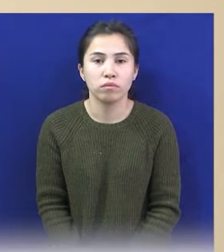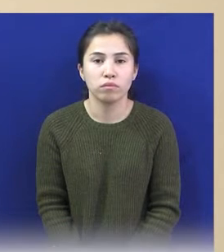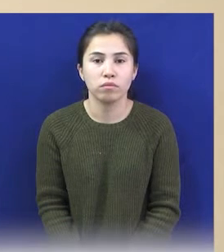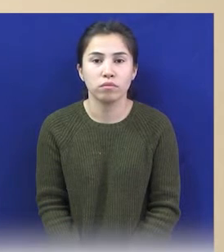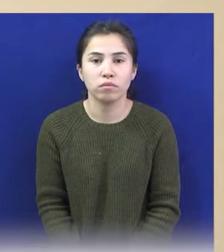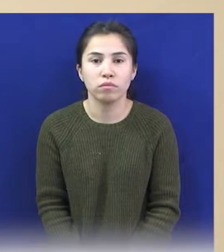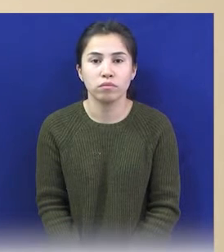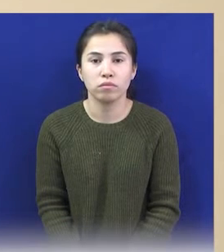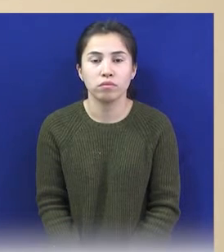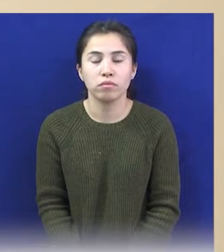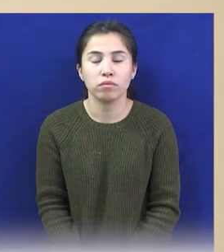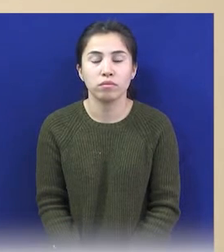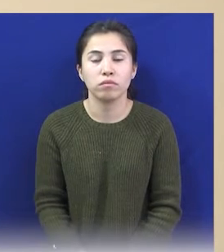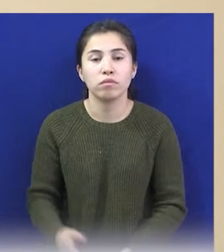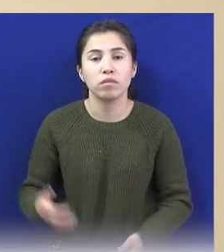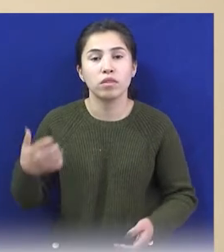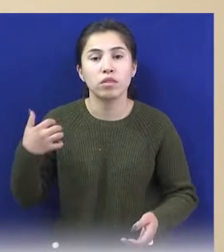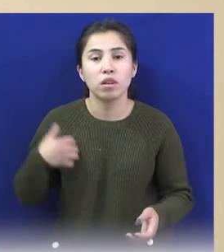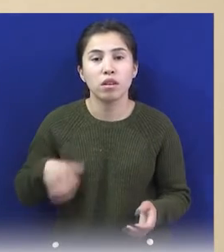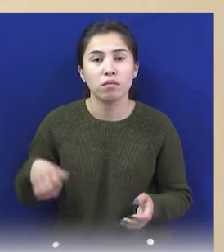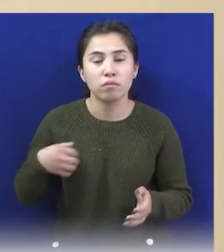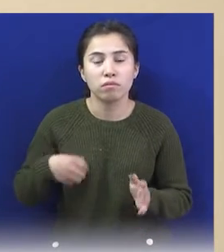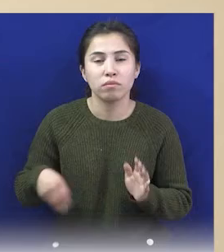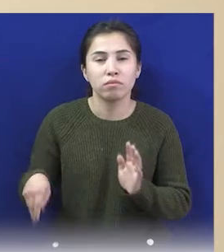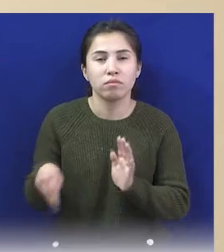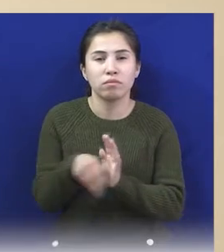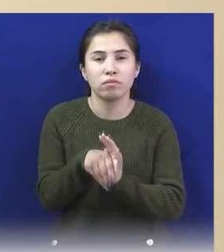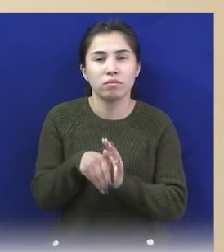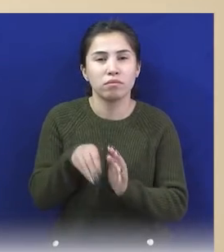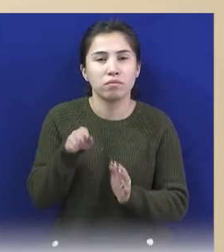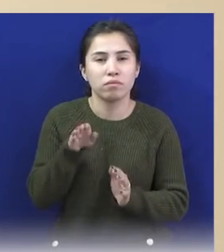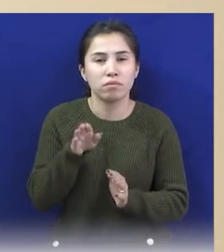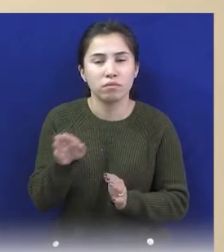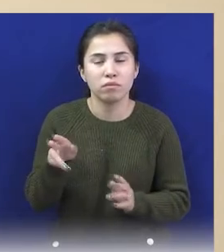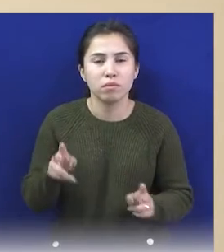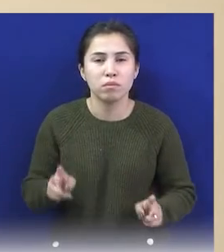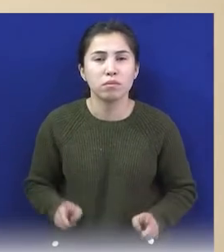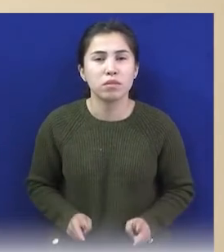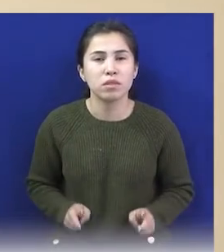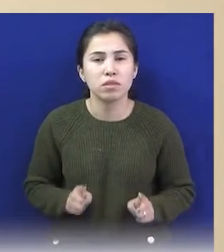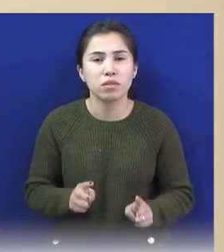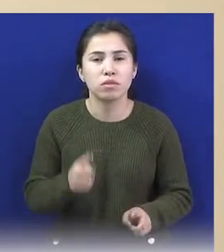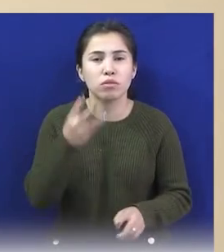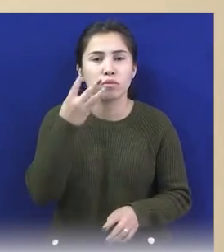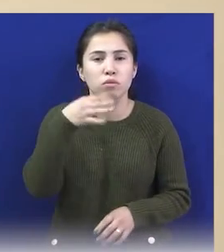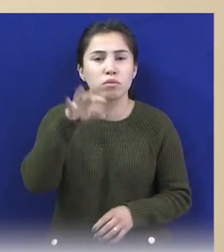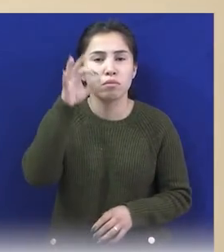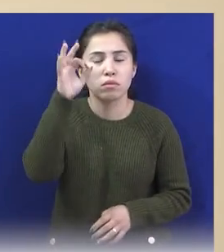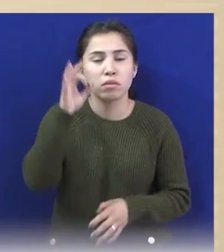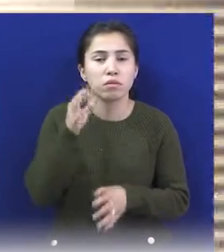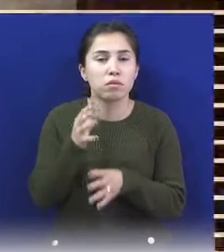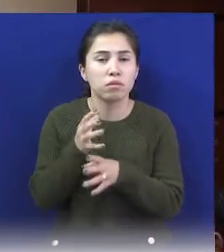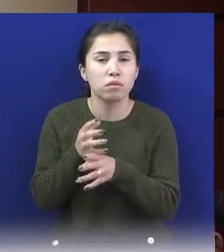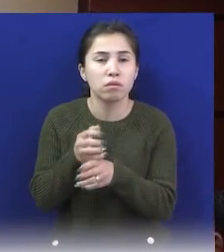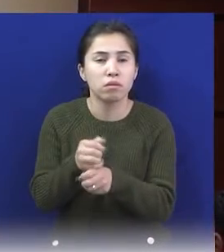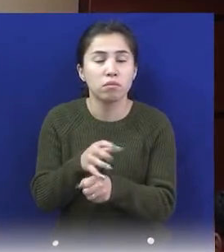104,8%, транспорт 101,3%. В основном собственные доходы по итогам 9 месяцев составили 70 миллиардов